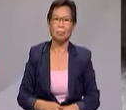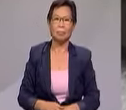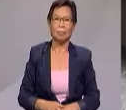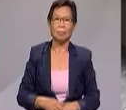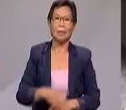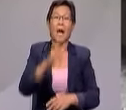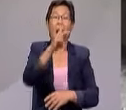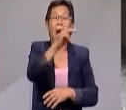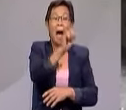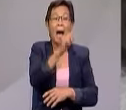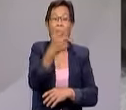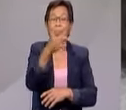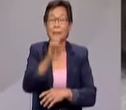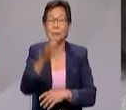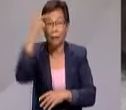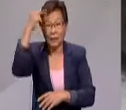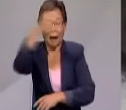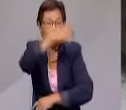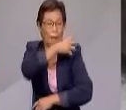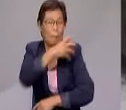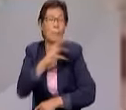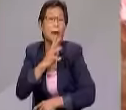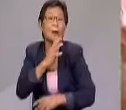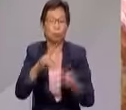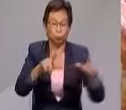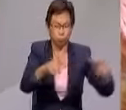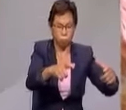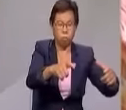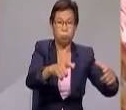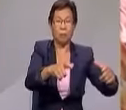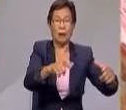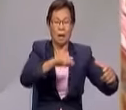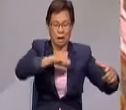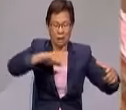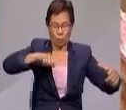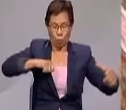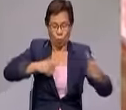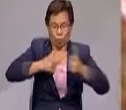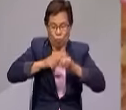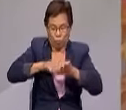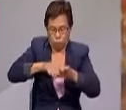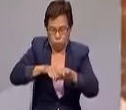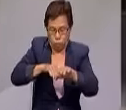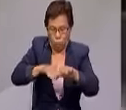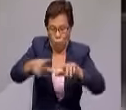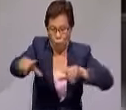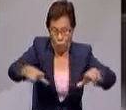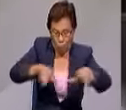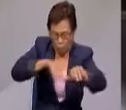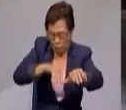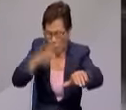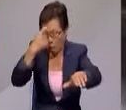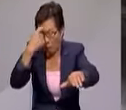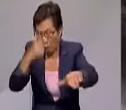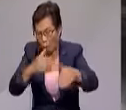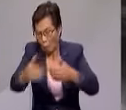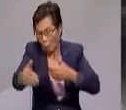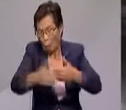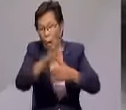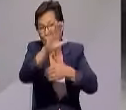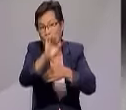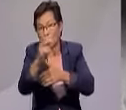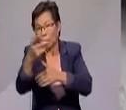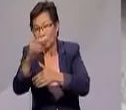Komander Aksem Kelantan Rusli Karim berkata sekumpulan anggota agensi berkenaan mengekori sebuah lori mencurigakan sejauh 50